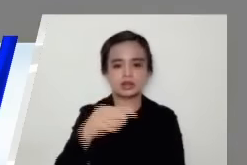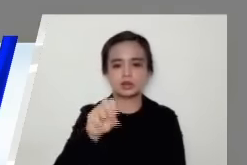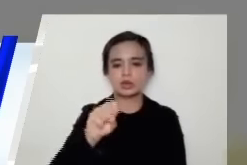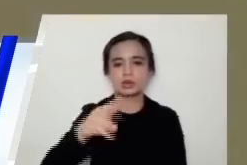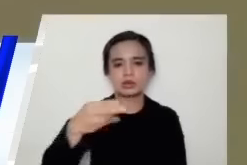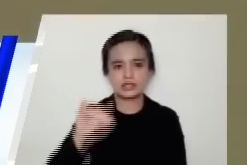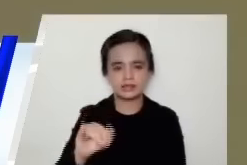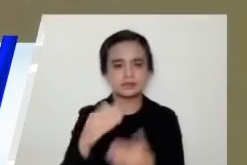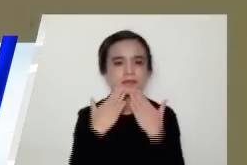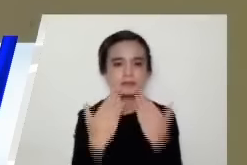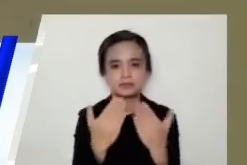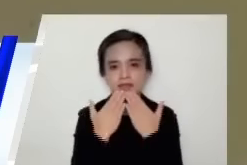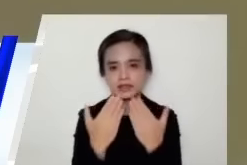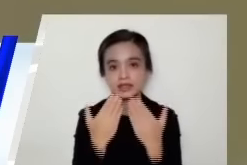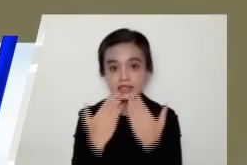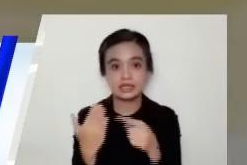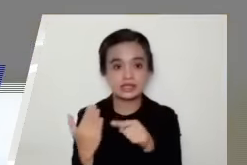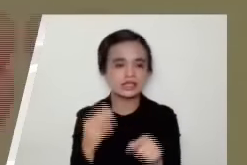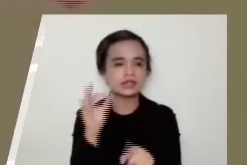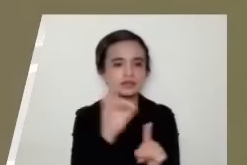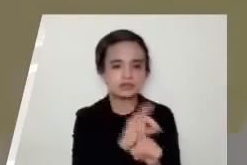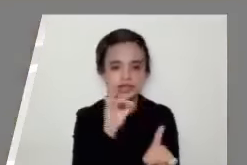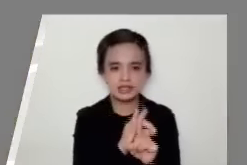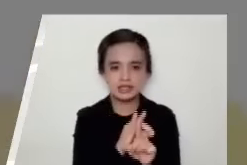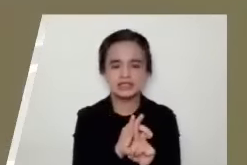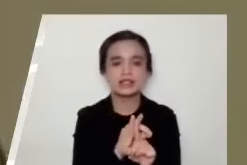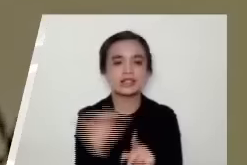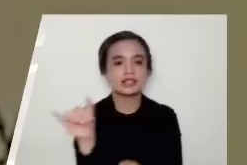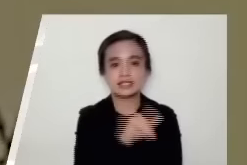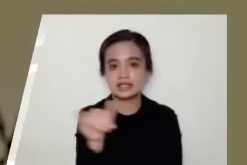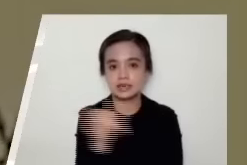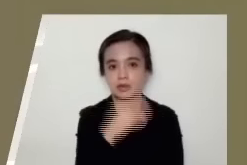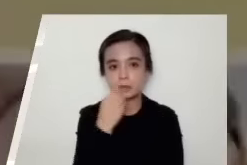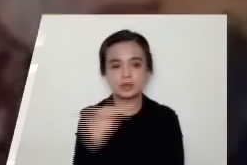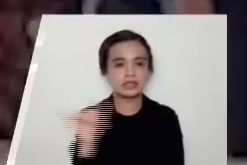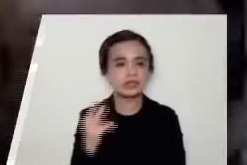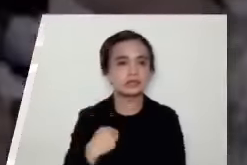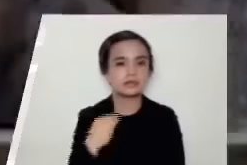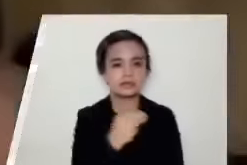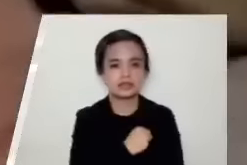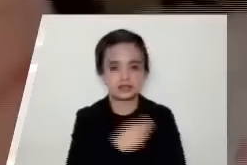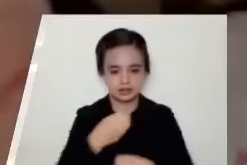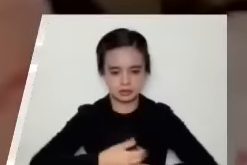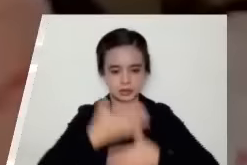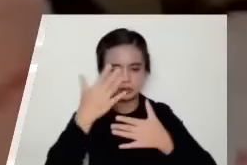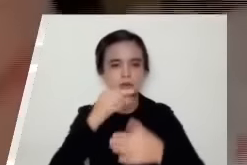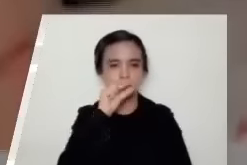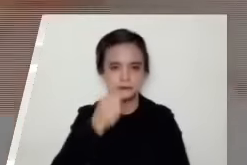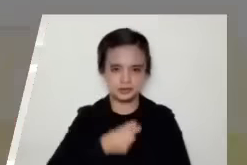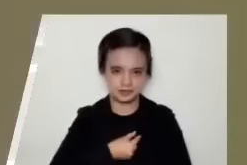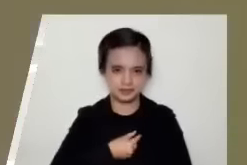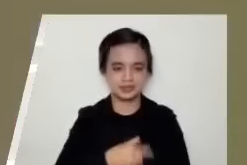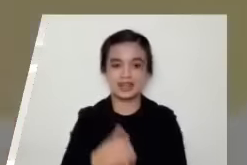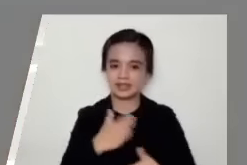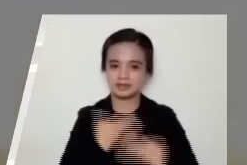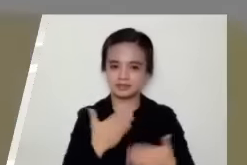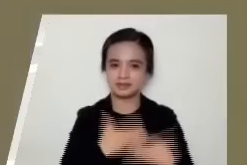Hoshi sa kanilang fans o karats, pati sa kanyang co-members na sunod-sunod na bumati sa kanya. Happy birthday,